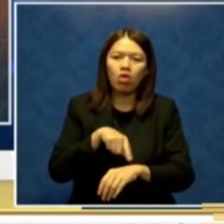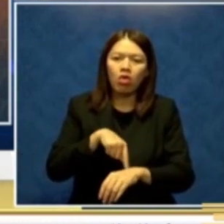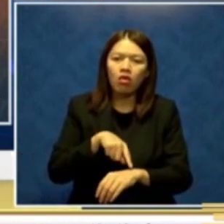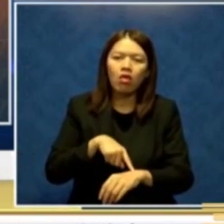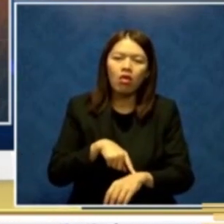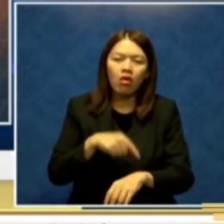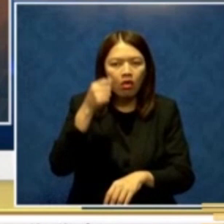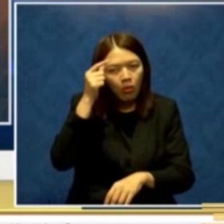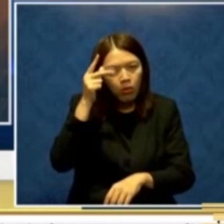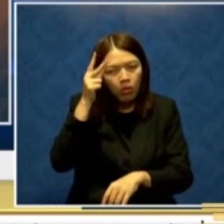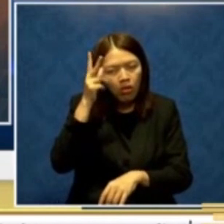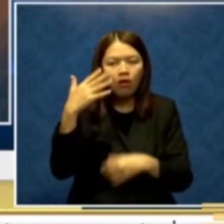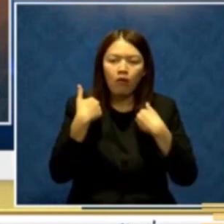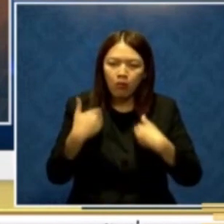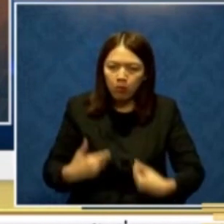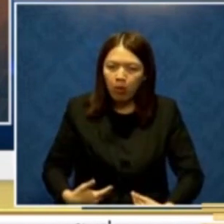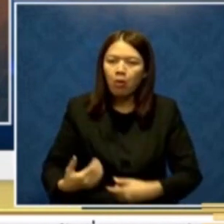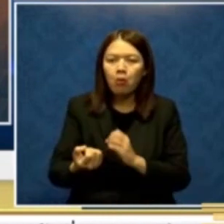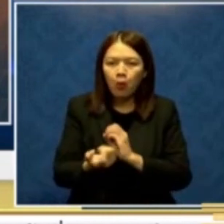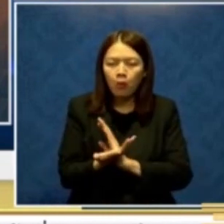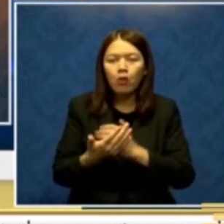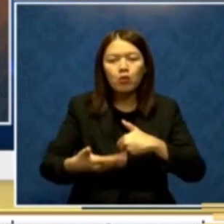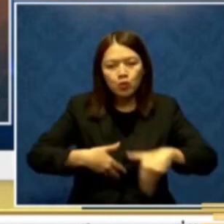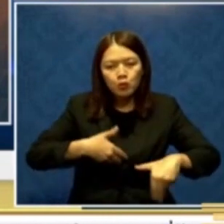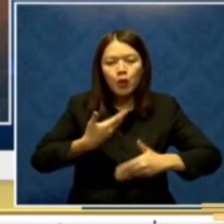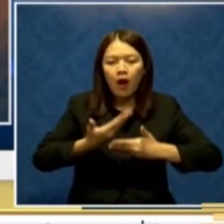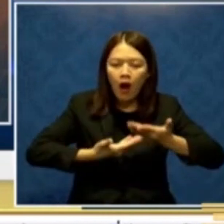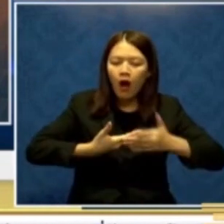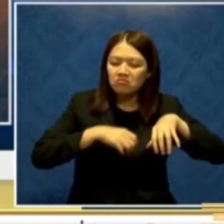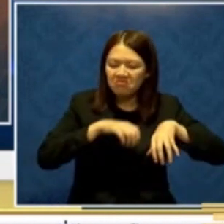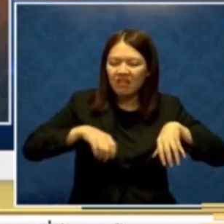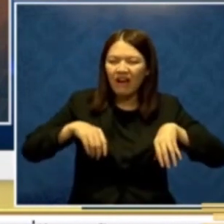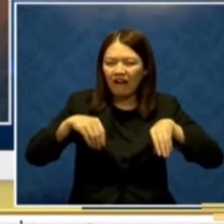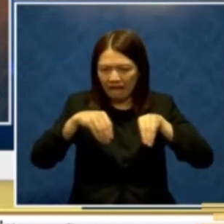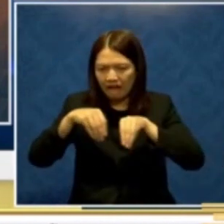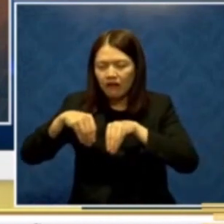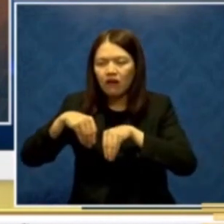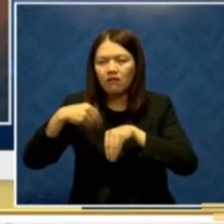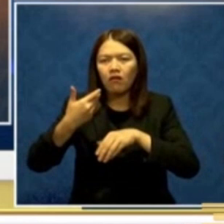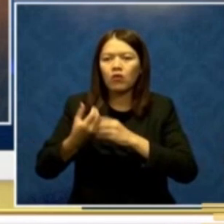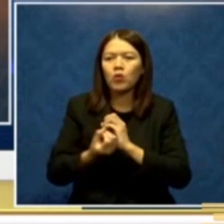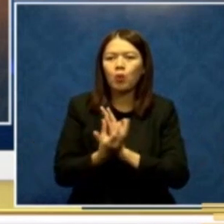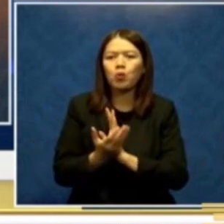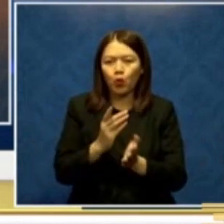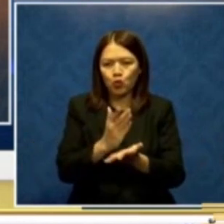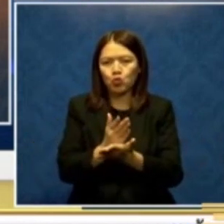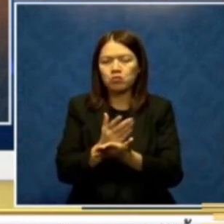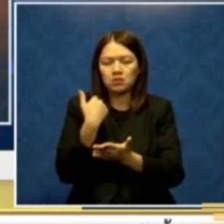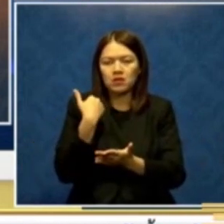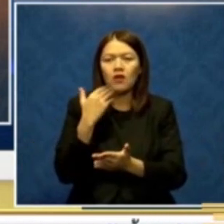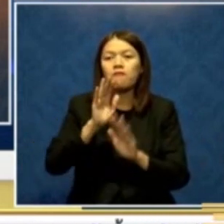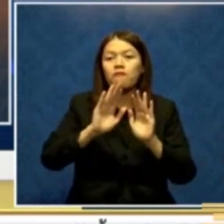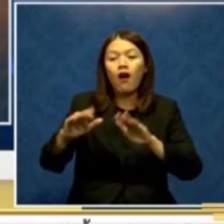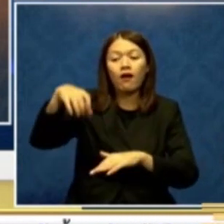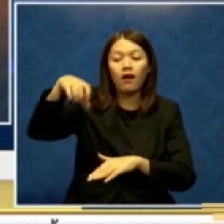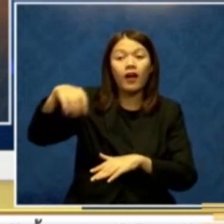า...ในการแ้ขายเป็ระยะเวลาหลายวันกะทบต่อการดำเนนชีวิตและการคาขายขผประกอบกทอยู่บริเวณนั้น จึงฝากเรประ